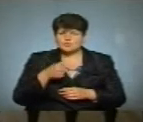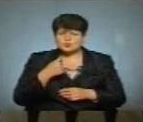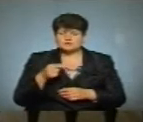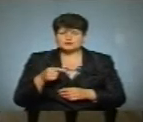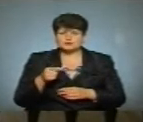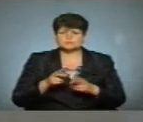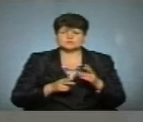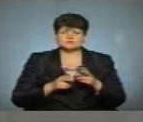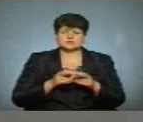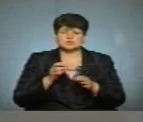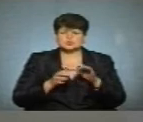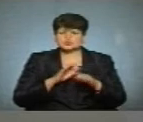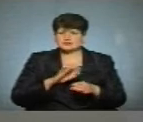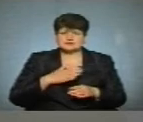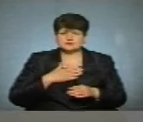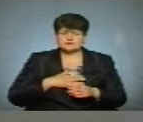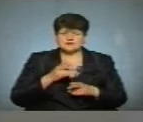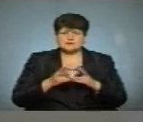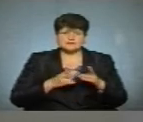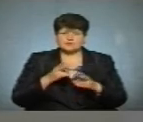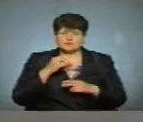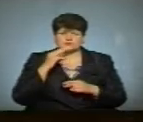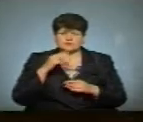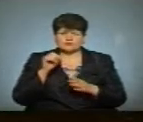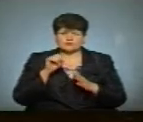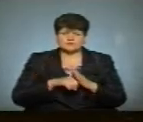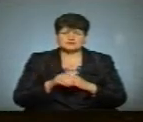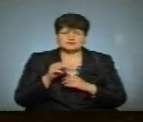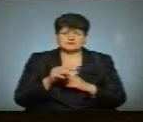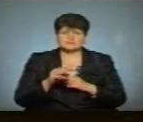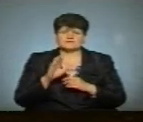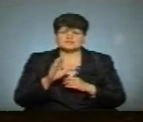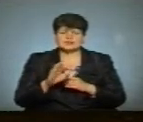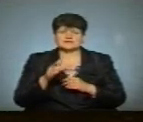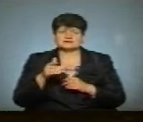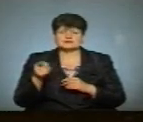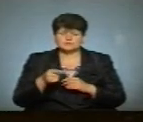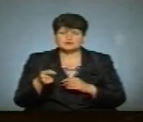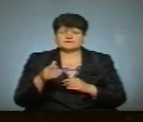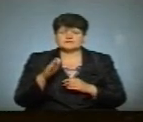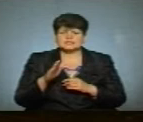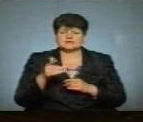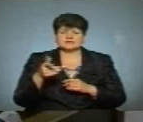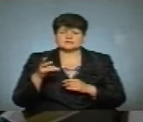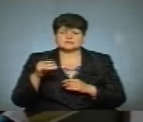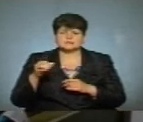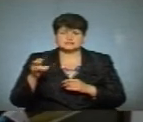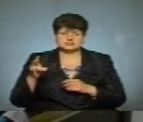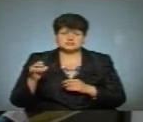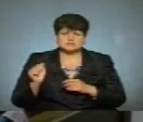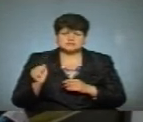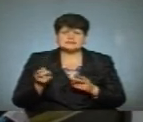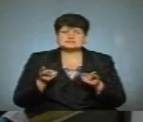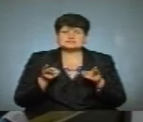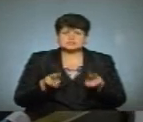Тернопільський апеляційний суд не задовільнив апеляцію обвинувачених у вбивстві тернополянина Віталія Гнатишина, Сергія Терендеха та Володимира Біляшевича та